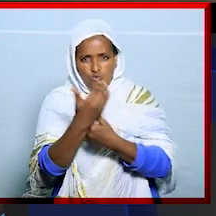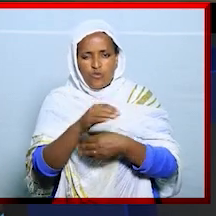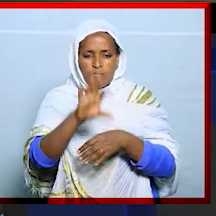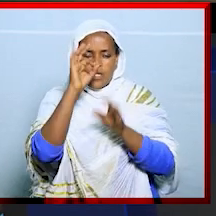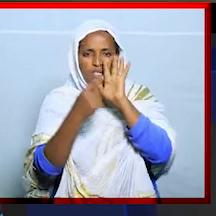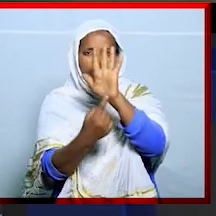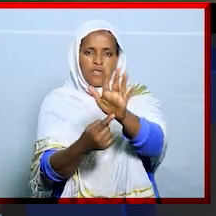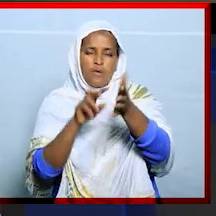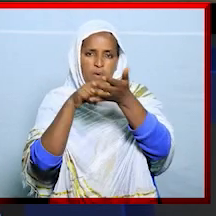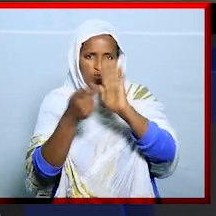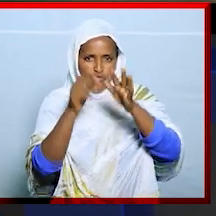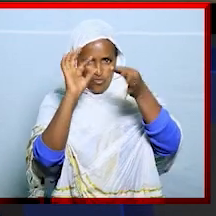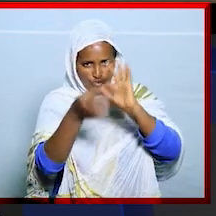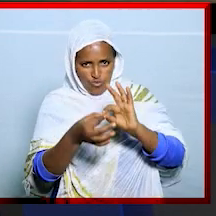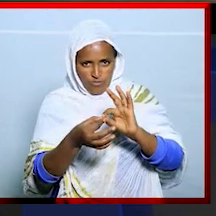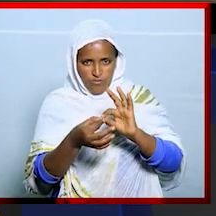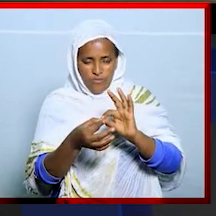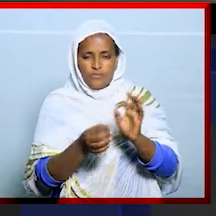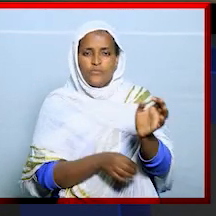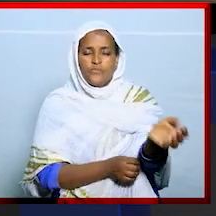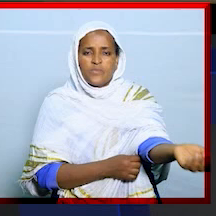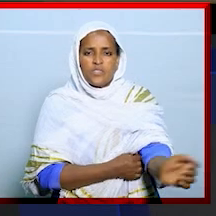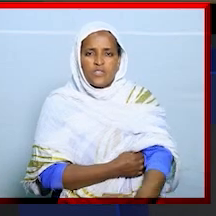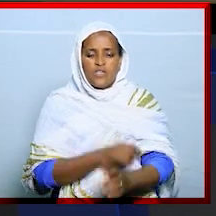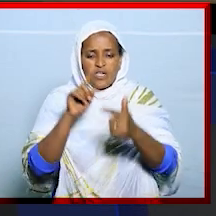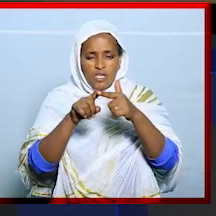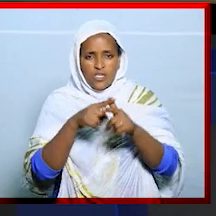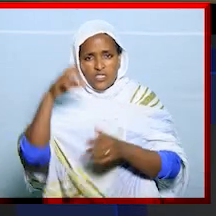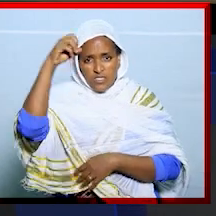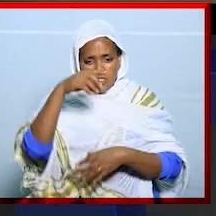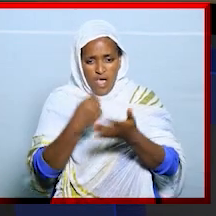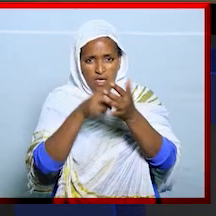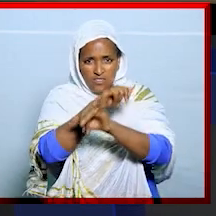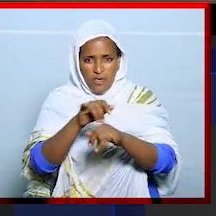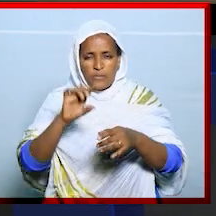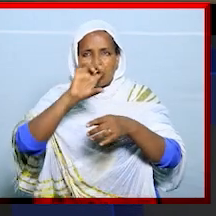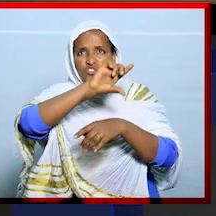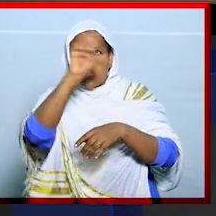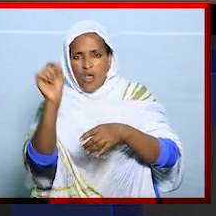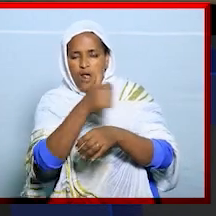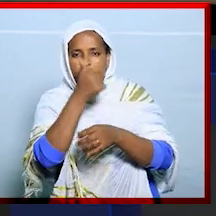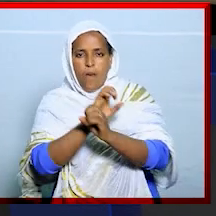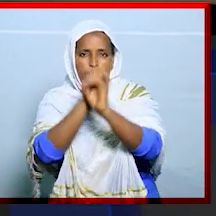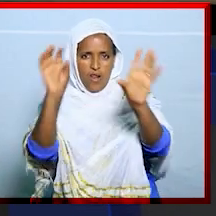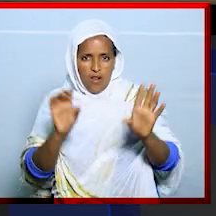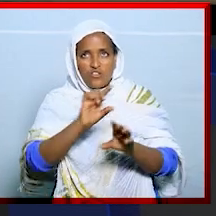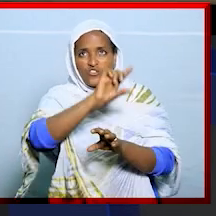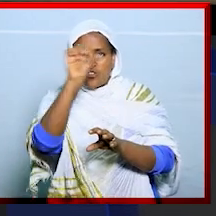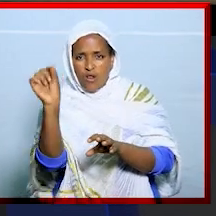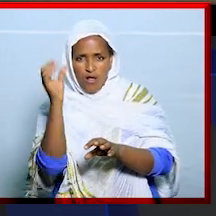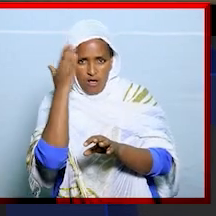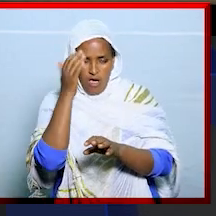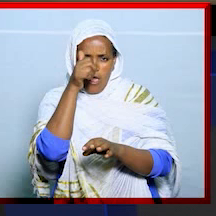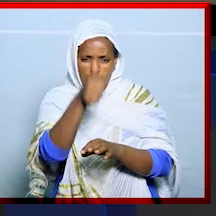የሚገኝ መሆኑን ታመለክታለች እንዳለ ቅዱስ ዲዮናስዮስ። እንግዲህ ፀሐይ እንዲህ ከሆነች ጨረቃ ደግሞ ሌላዋ ብርሃን ናት።